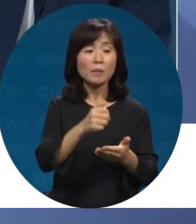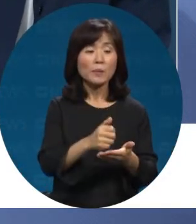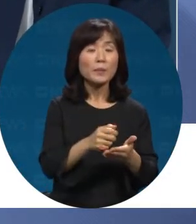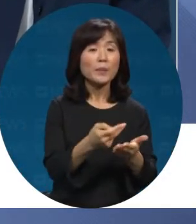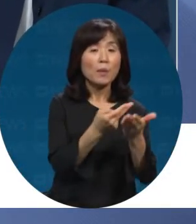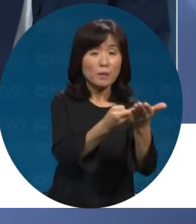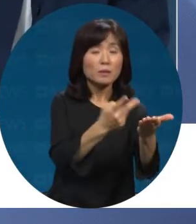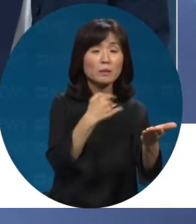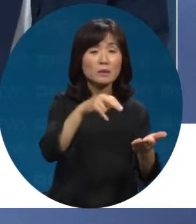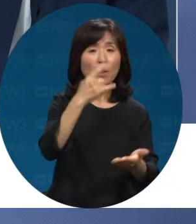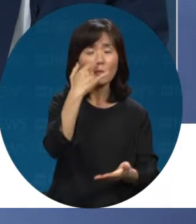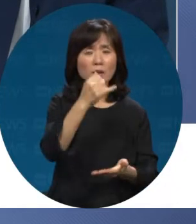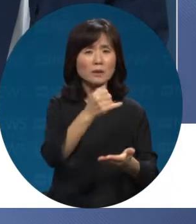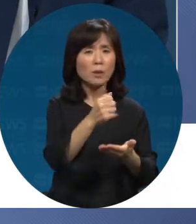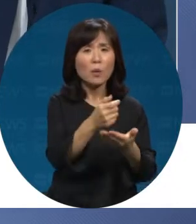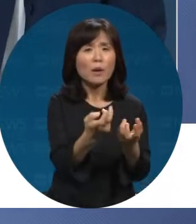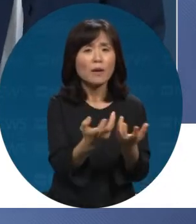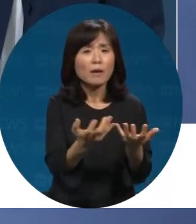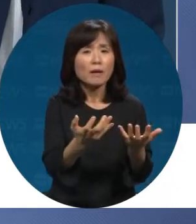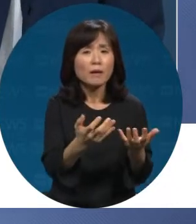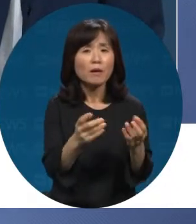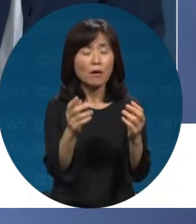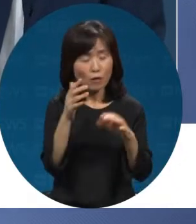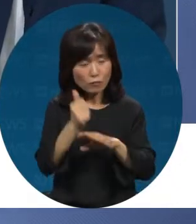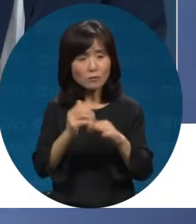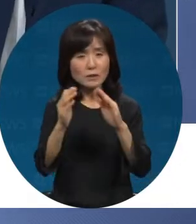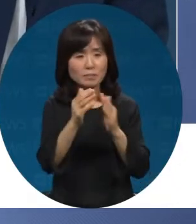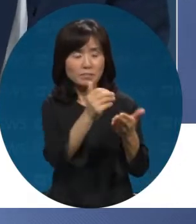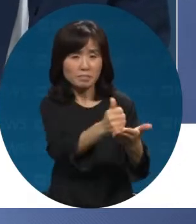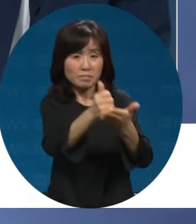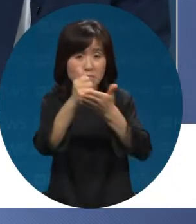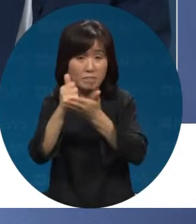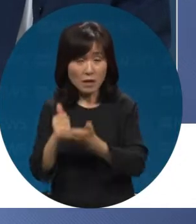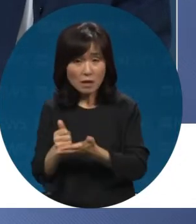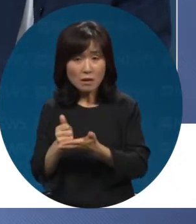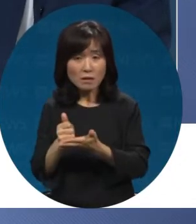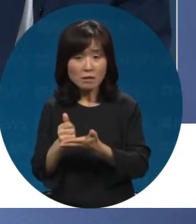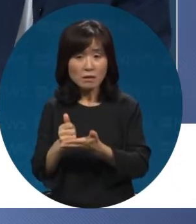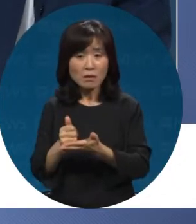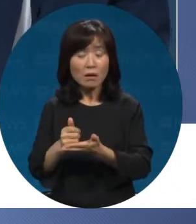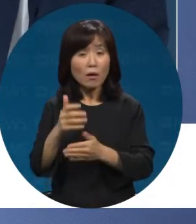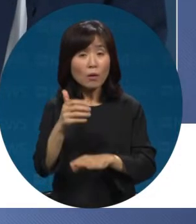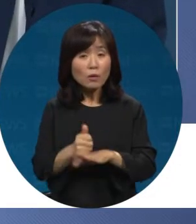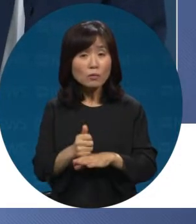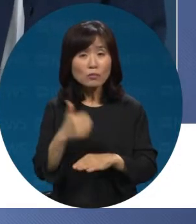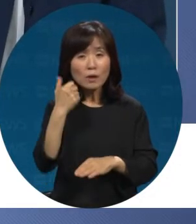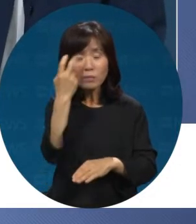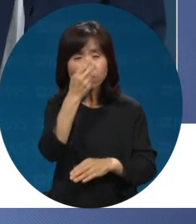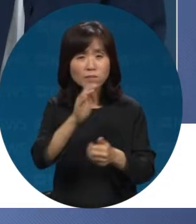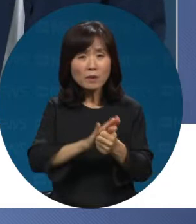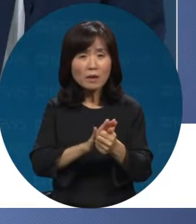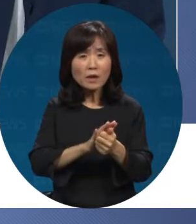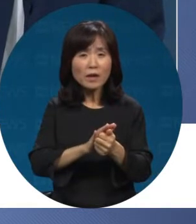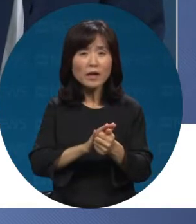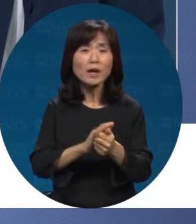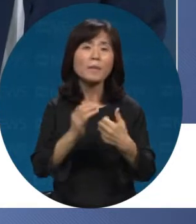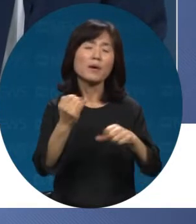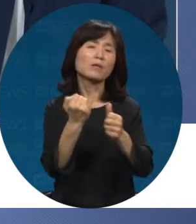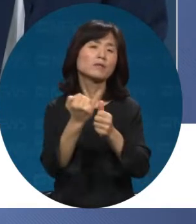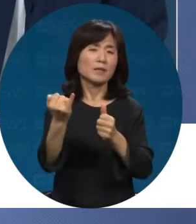보실 때가 마땅치 않아서 결국은 집에 오시게 됐고 그걸 또 만든 사람이 며느리가 됐다 이런 얘기를 또